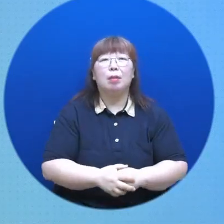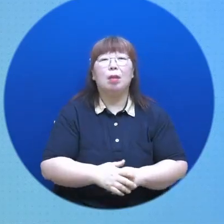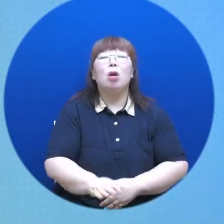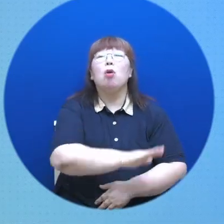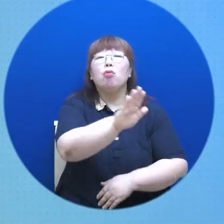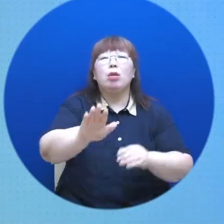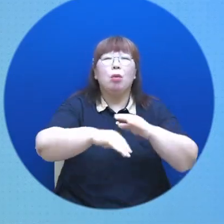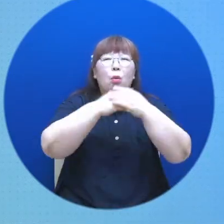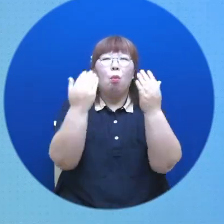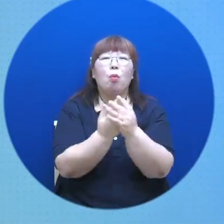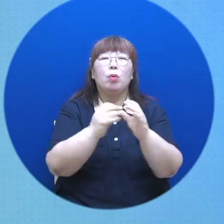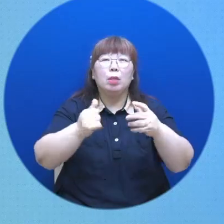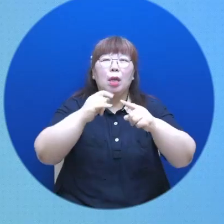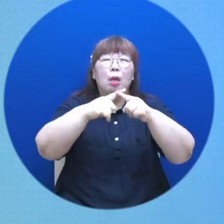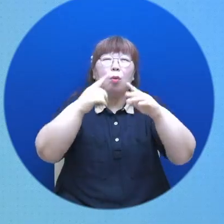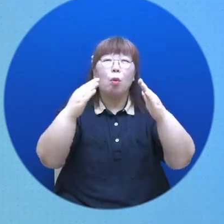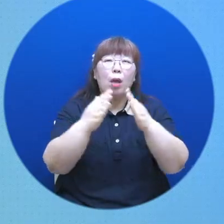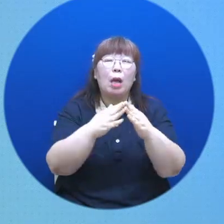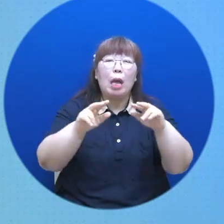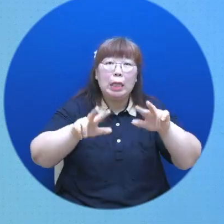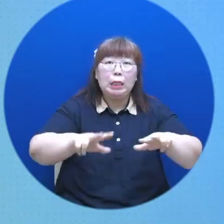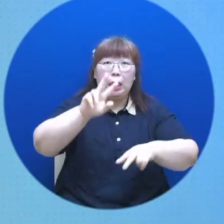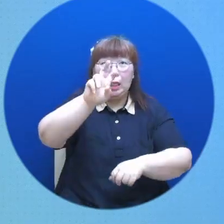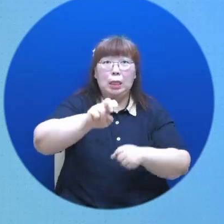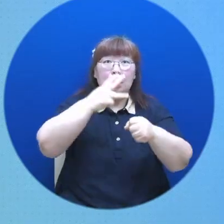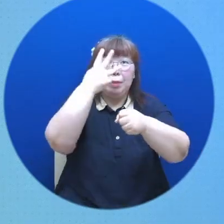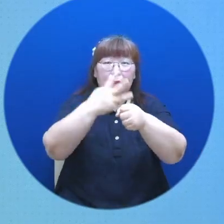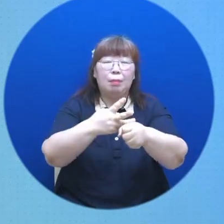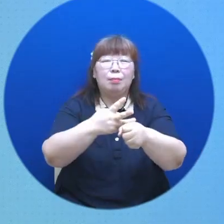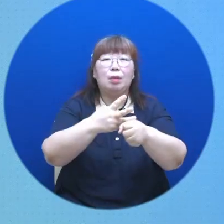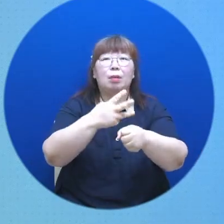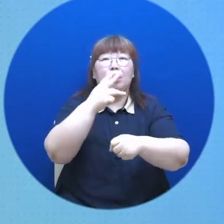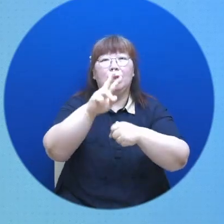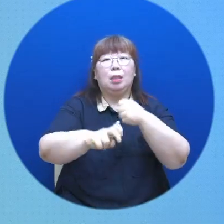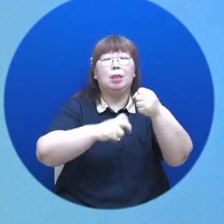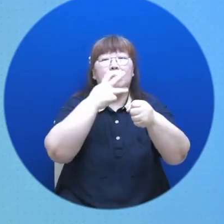온생의 교회가 이제 23주년이 됐어요.